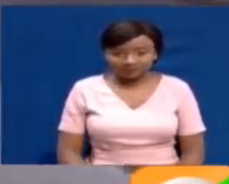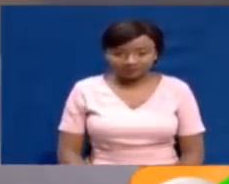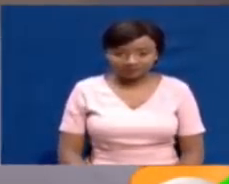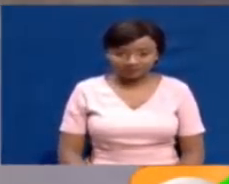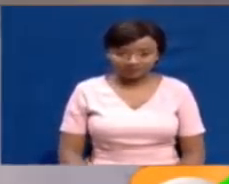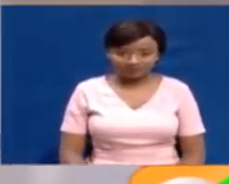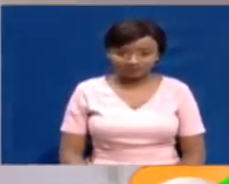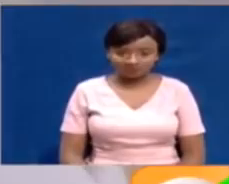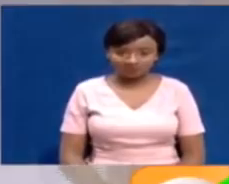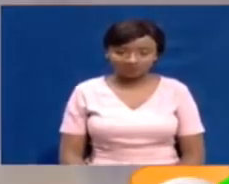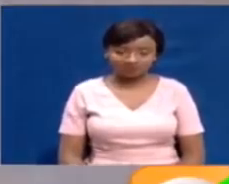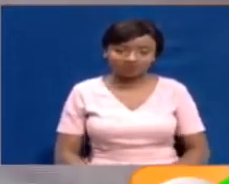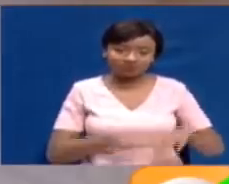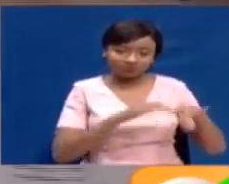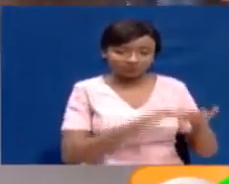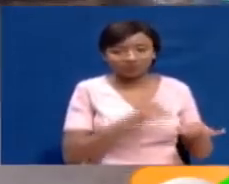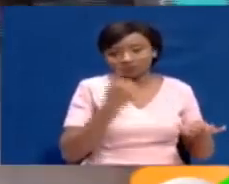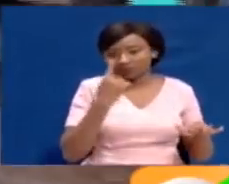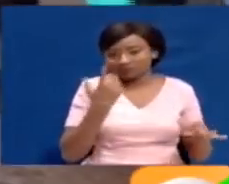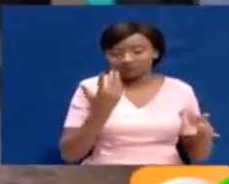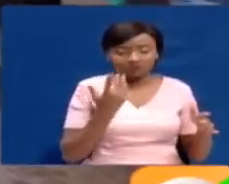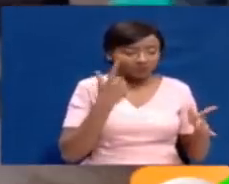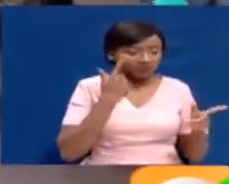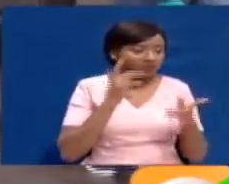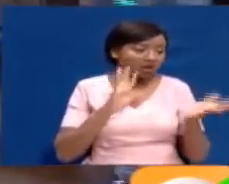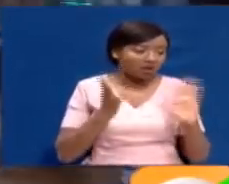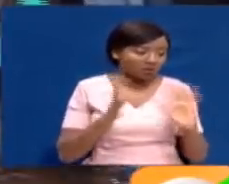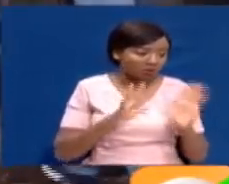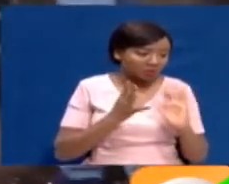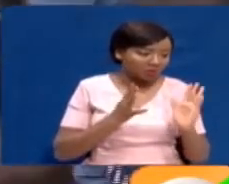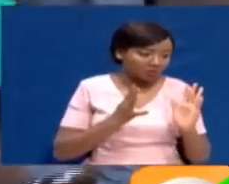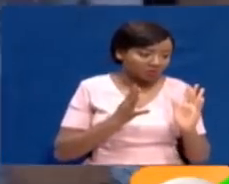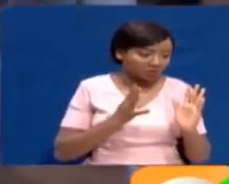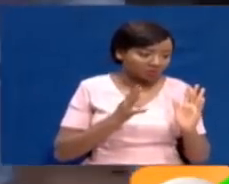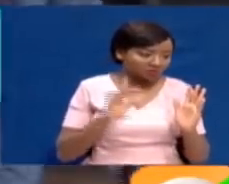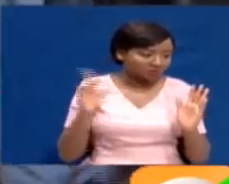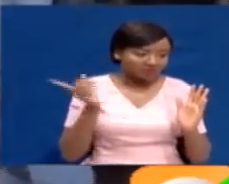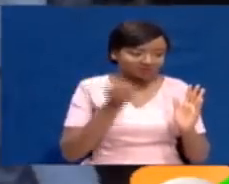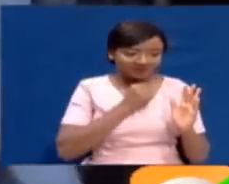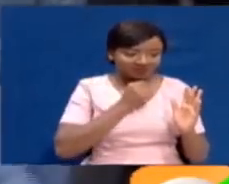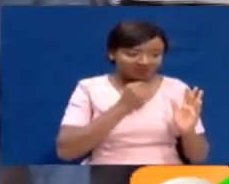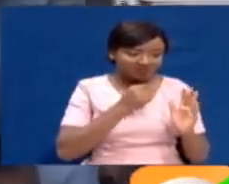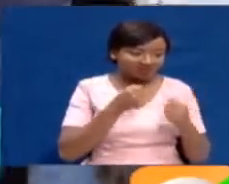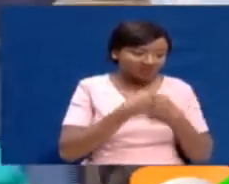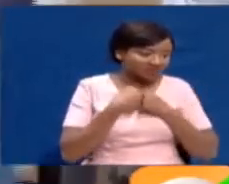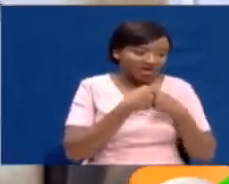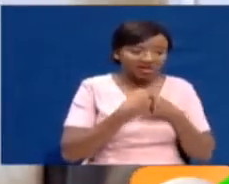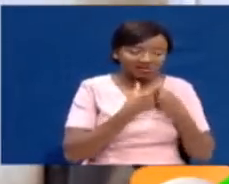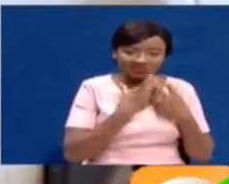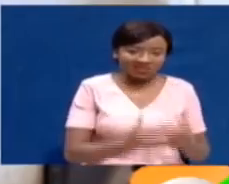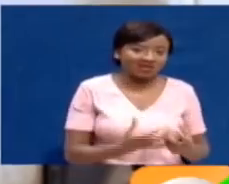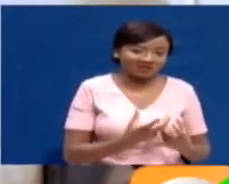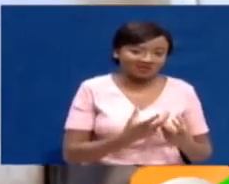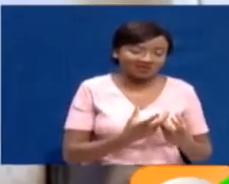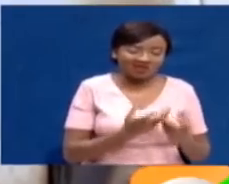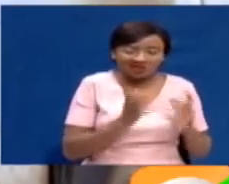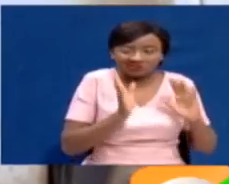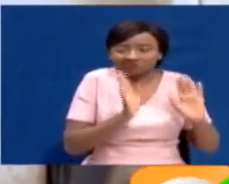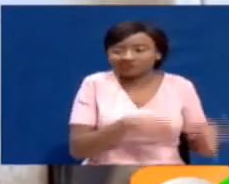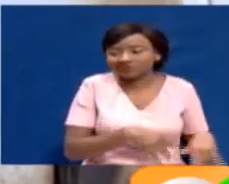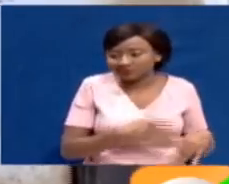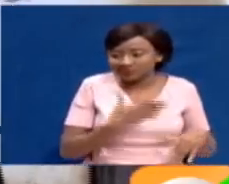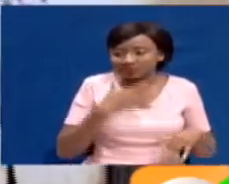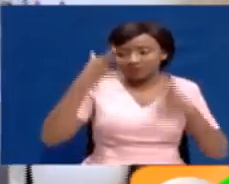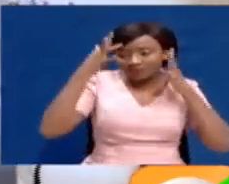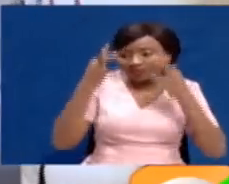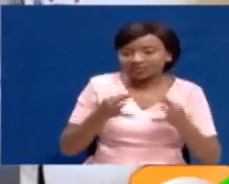Kama tu niko hapo naangalia vile hali itakuwa. Lakini sasa pale nyumbani mambo ikakuwa magumu zaidi. Sasa ndio niliona nikaamua